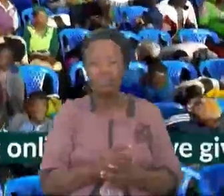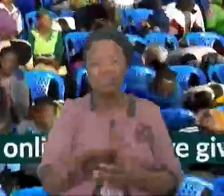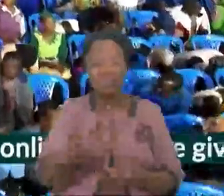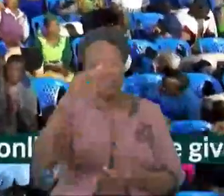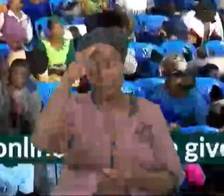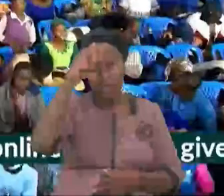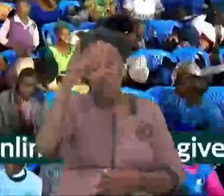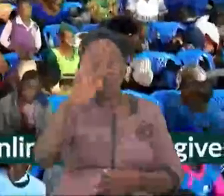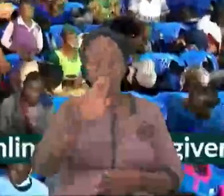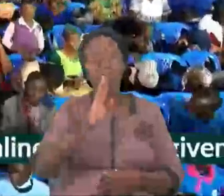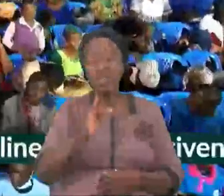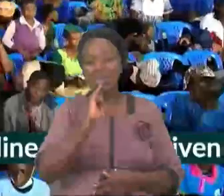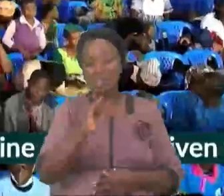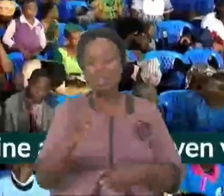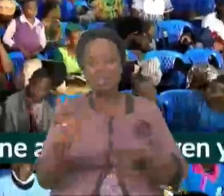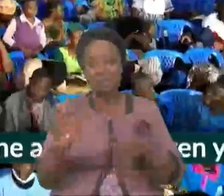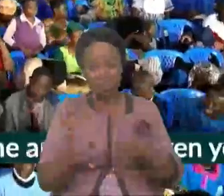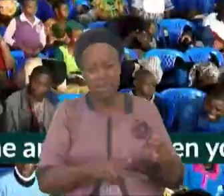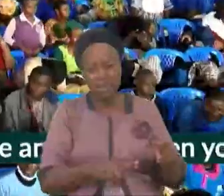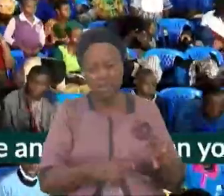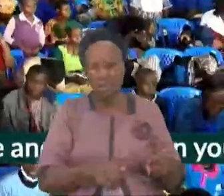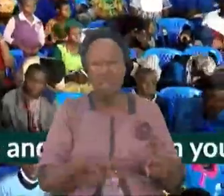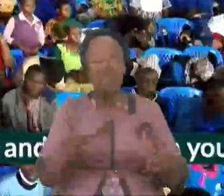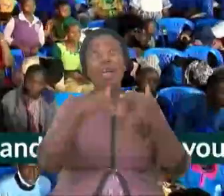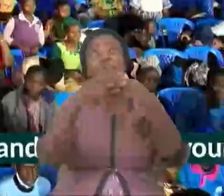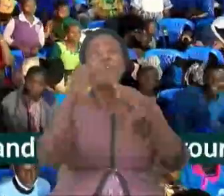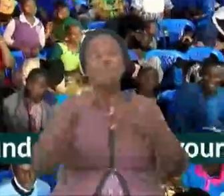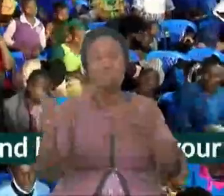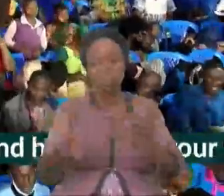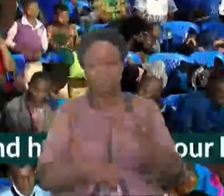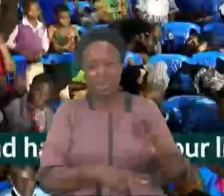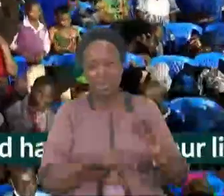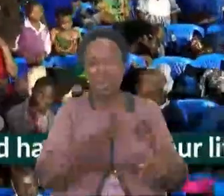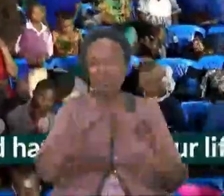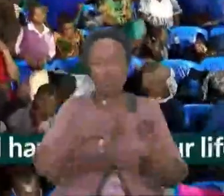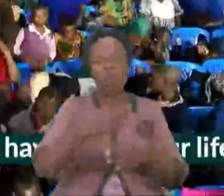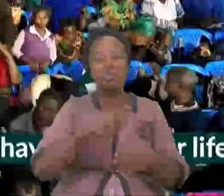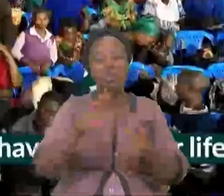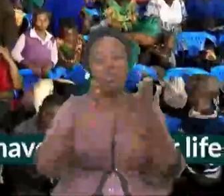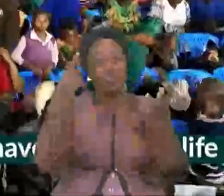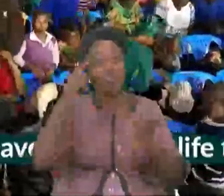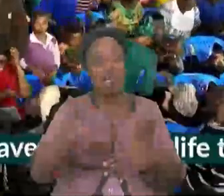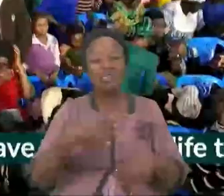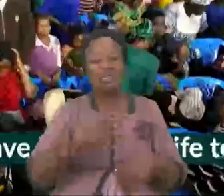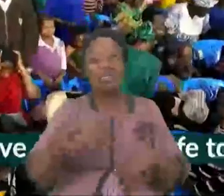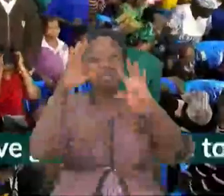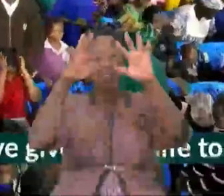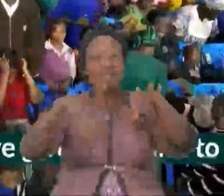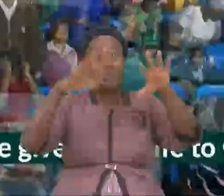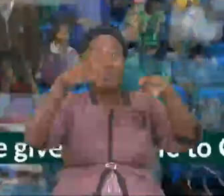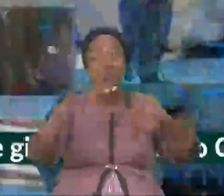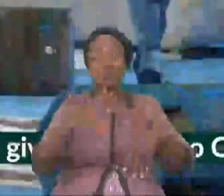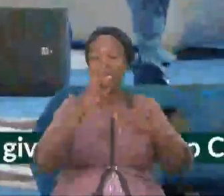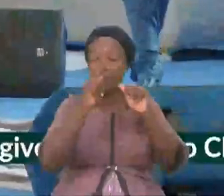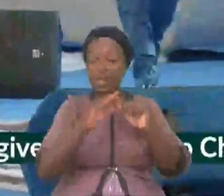L'homme de Dieu est prêt. Le ciel est prêt et les écluses des cieux vont s'ouvrir bientôt et les averses